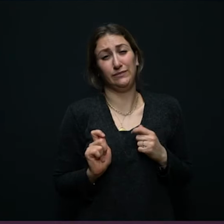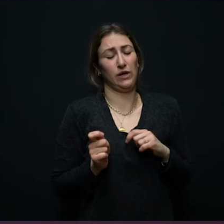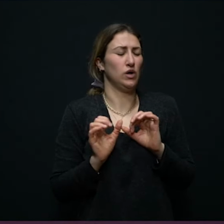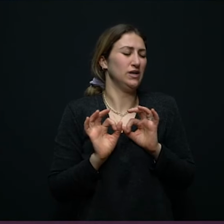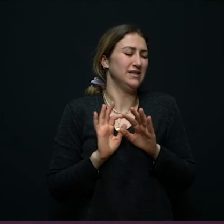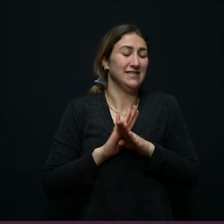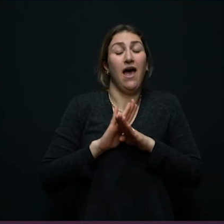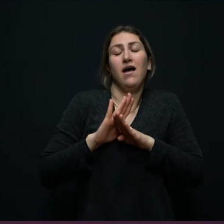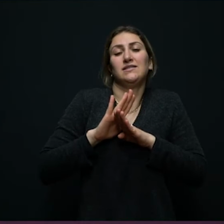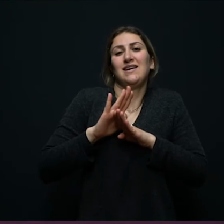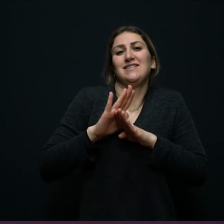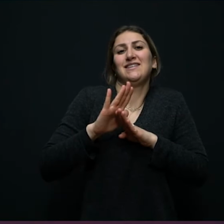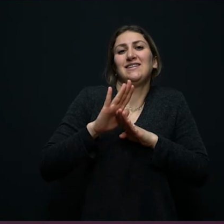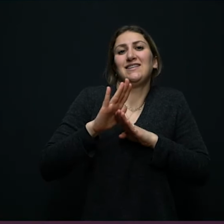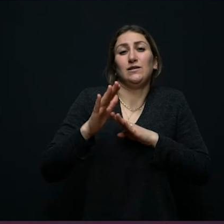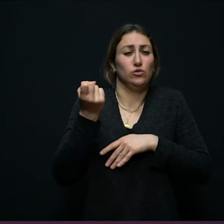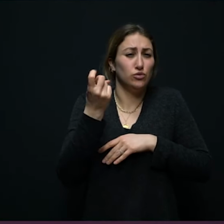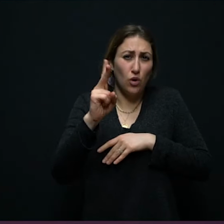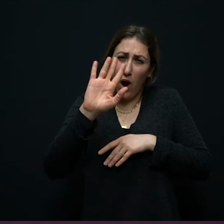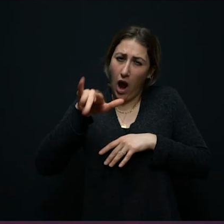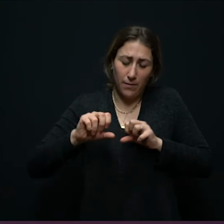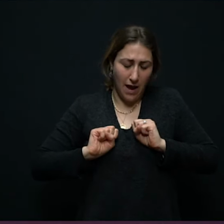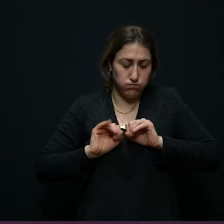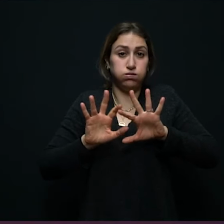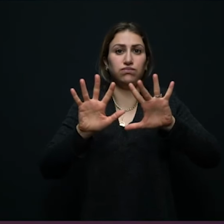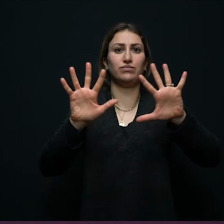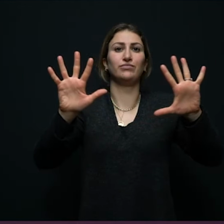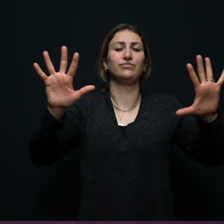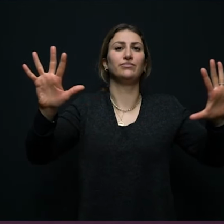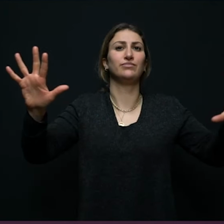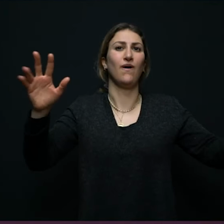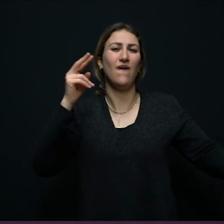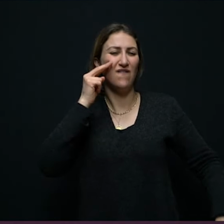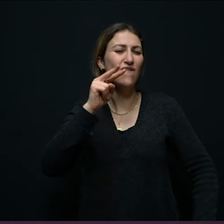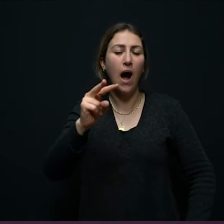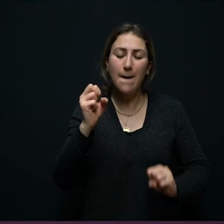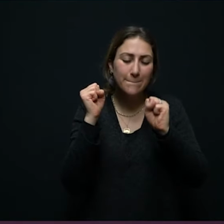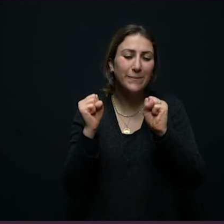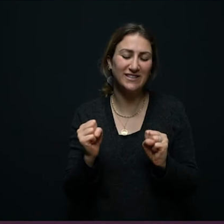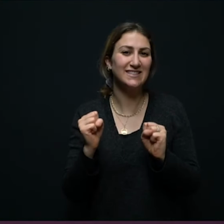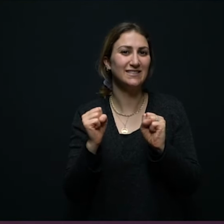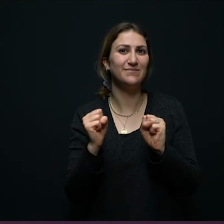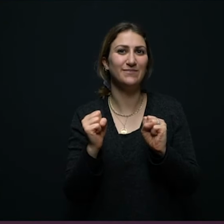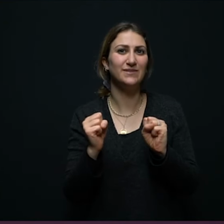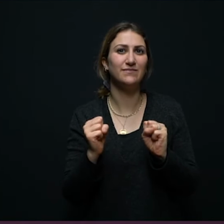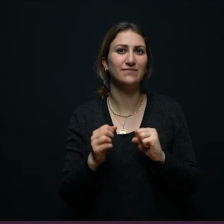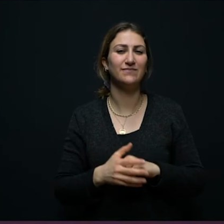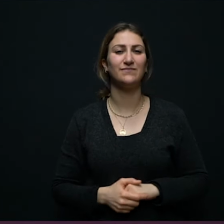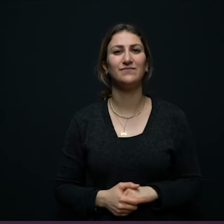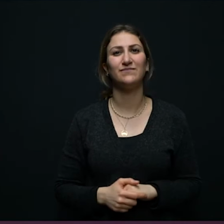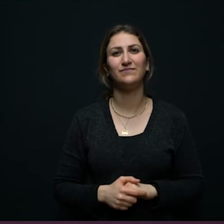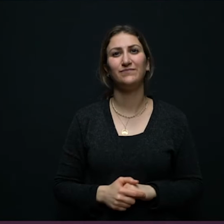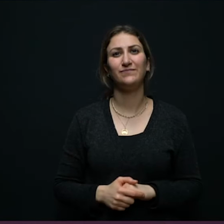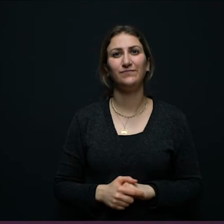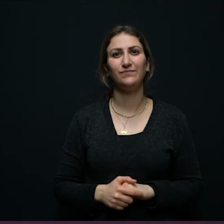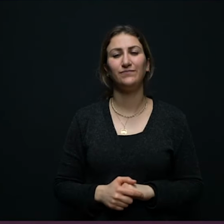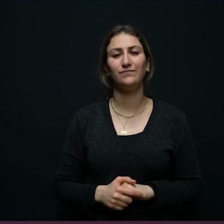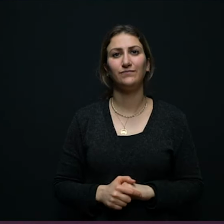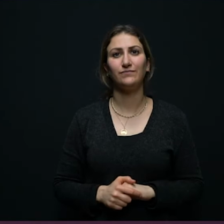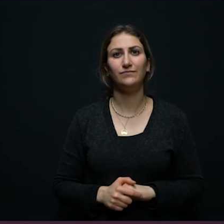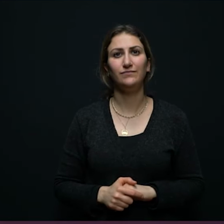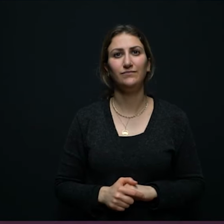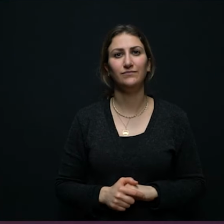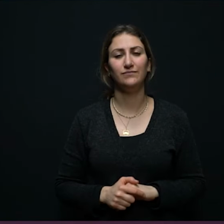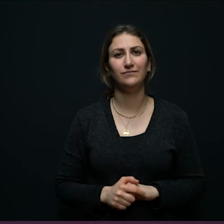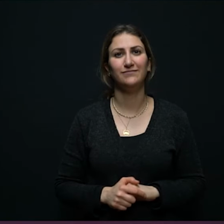automatiquement à l'extérieur ça commence inside out inside